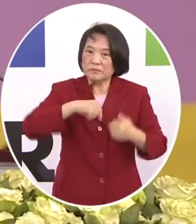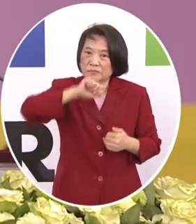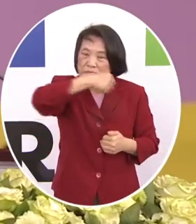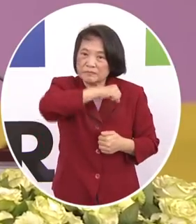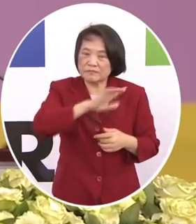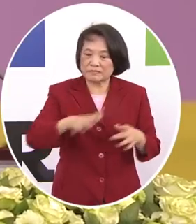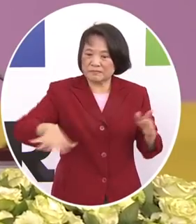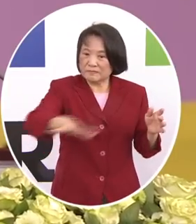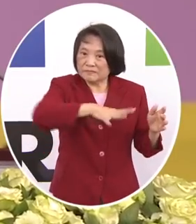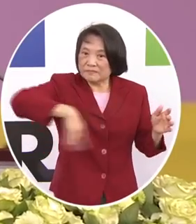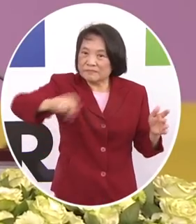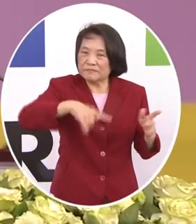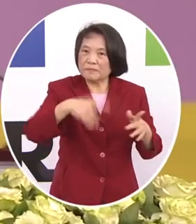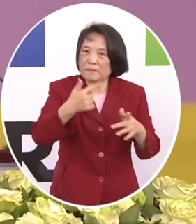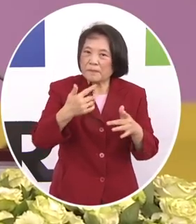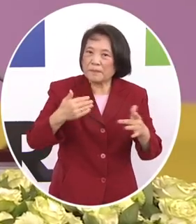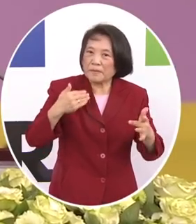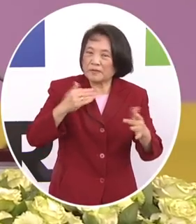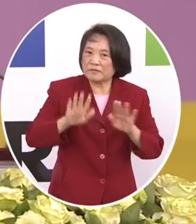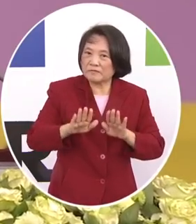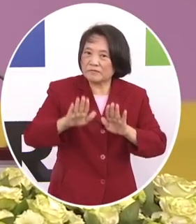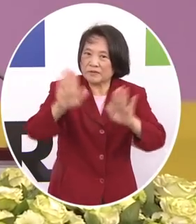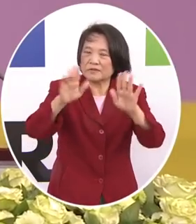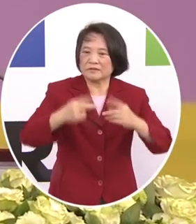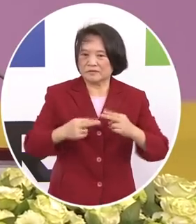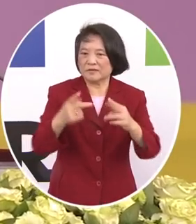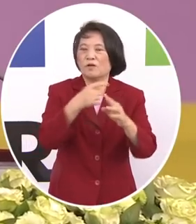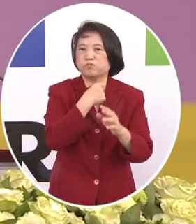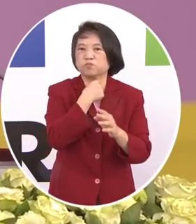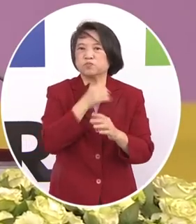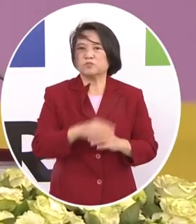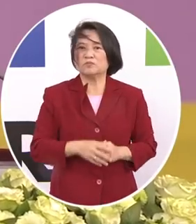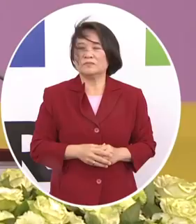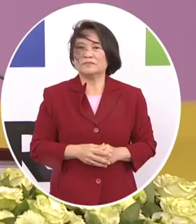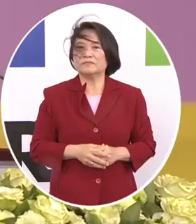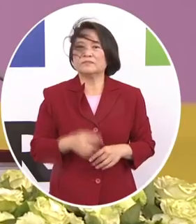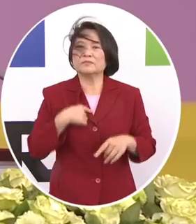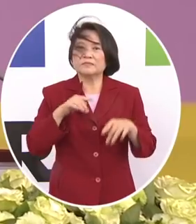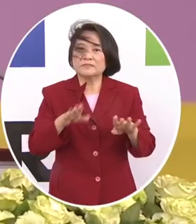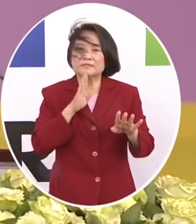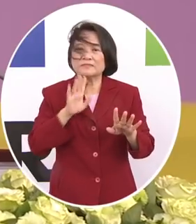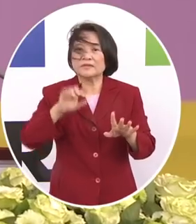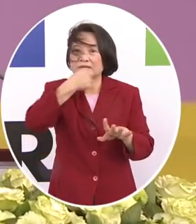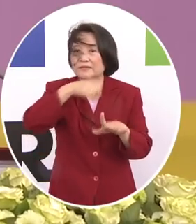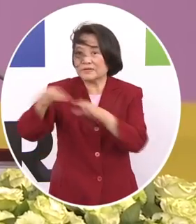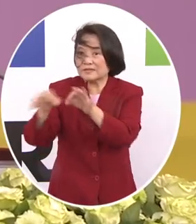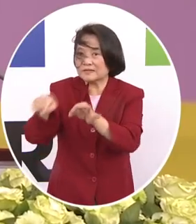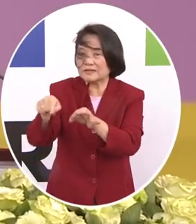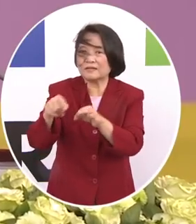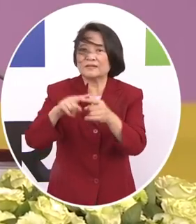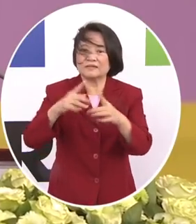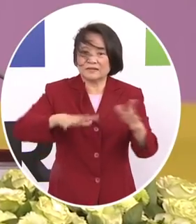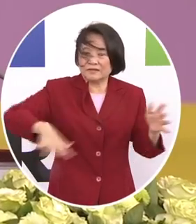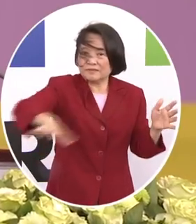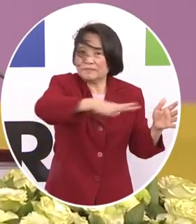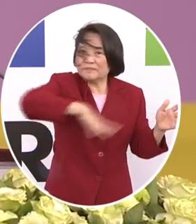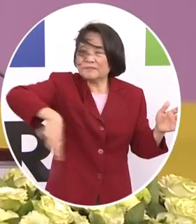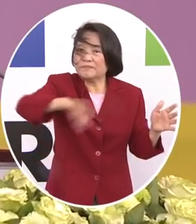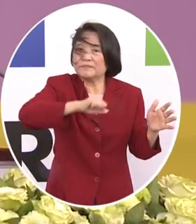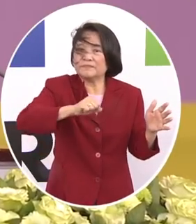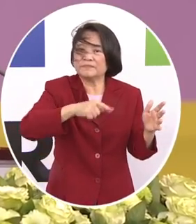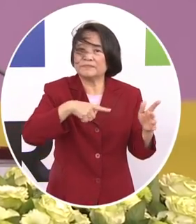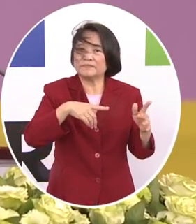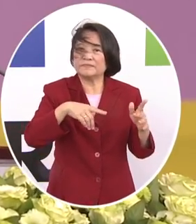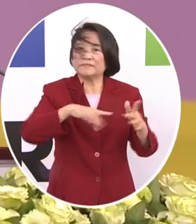展跟全球供应链的角色。我们要以中大型的台商在区域分工的整合能